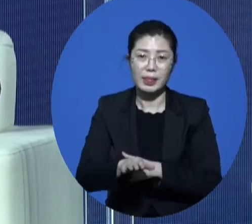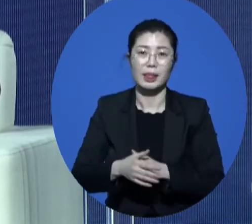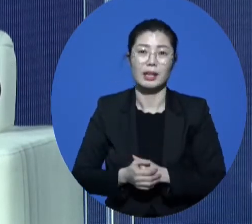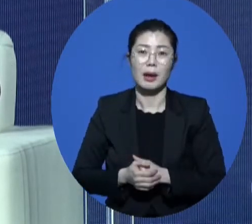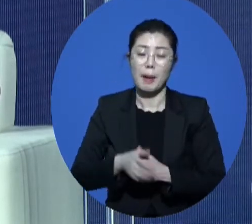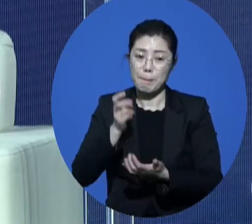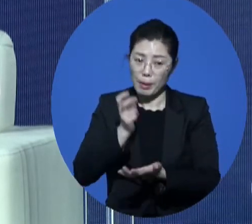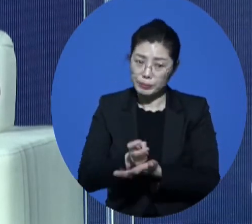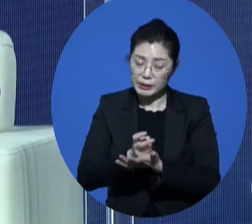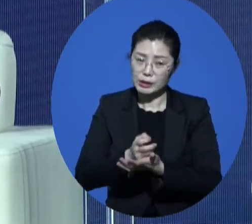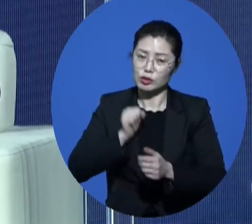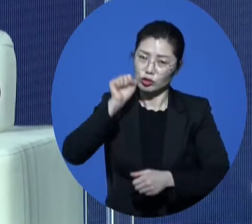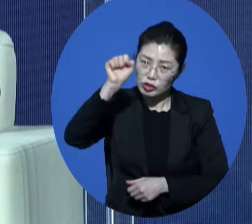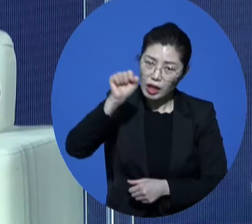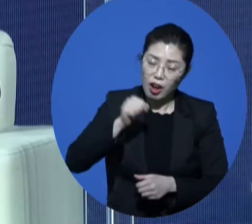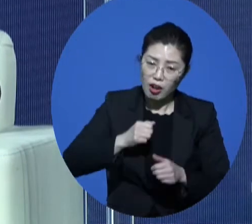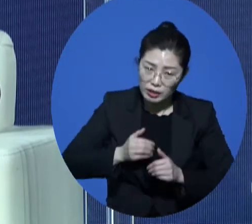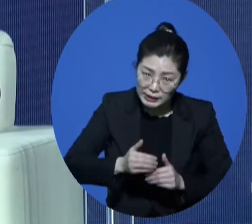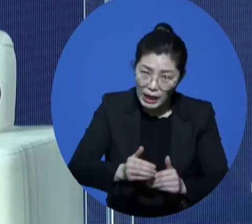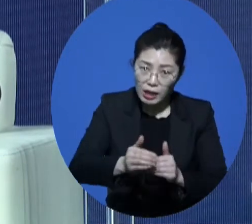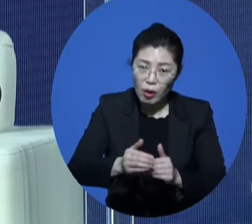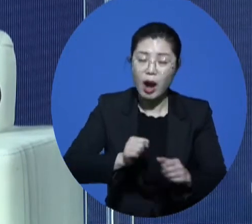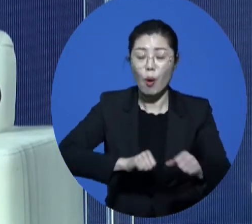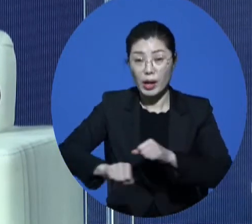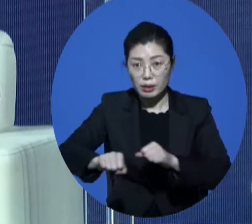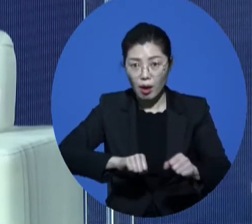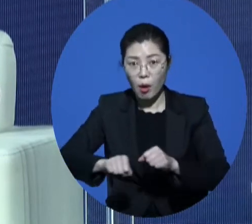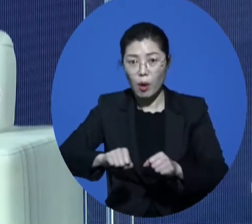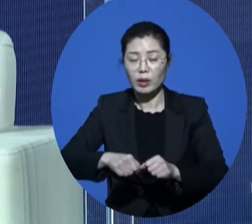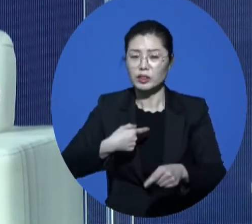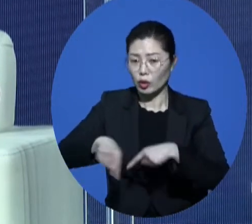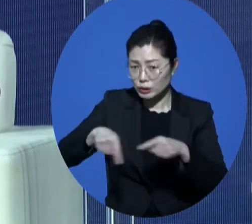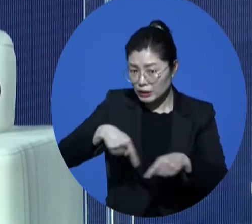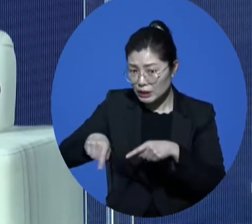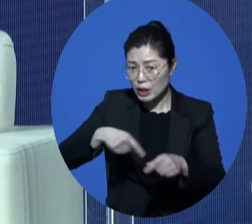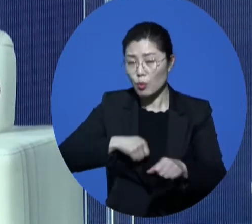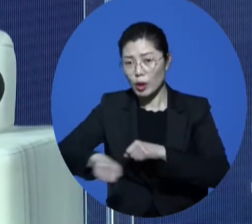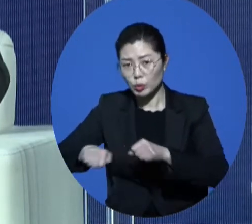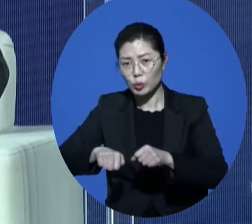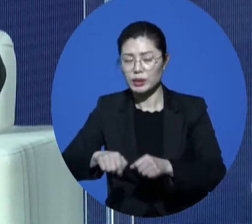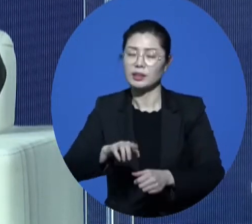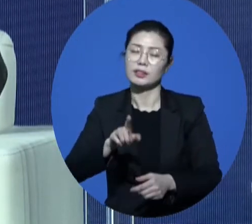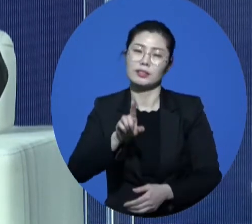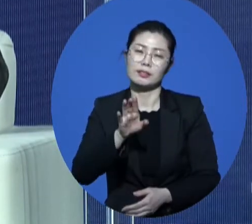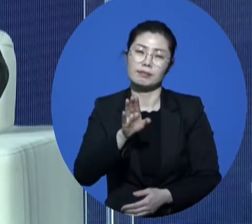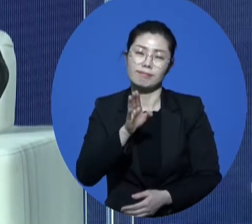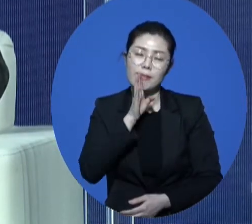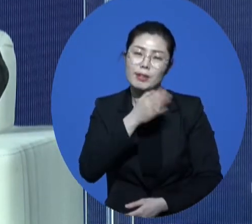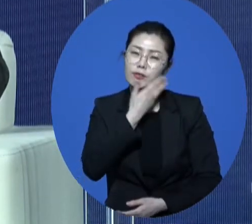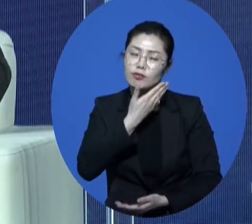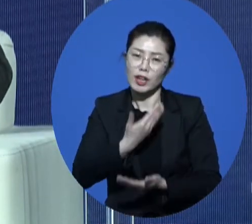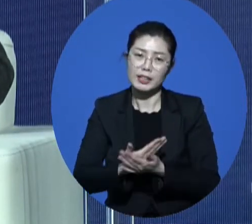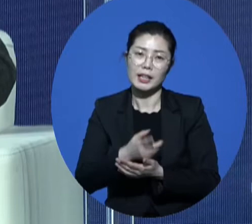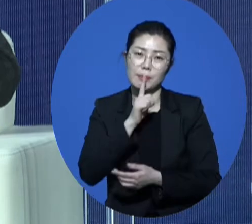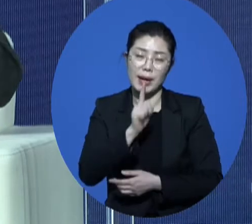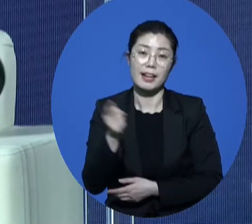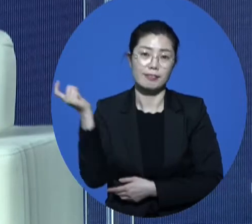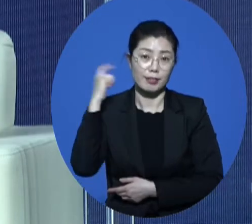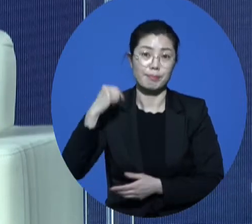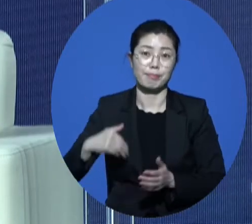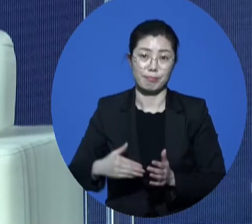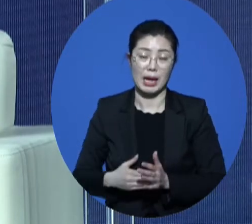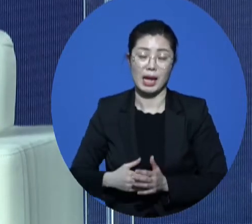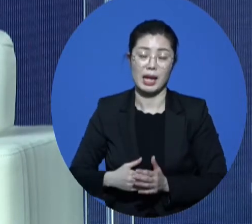그 법적 투쟁과 법적인 활동과 정치적인 활동들이 상당히 중요하다라는 말씀을